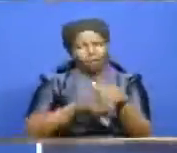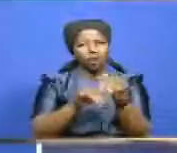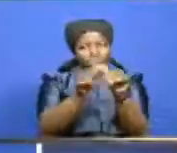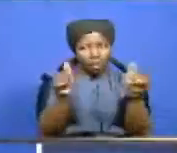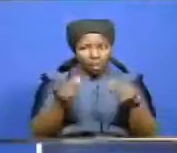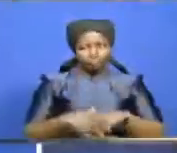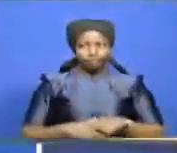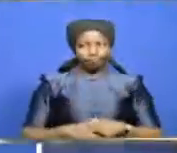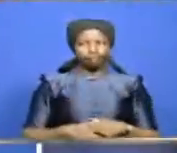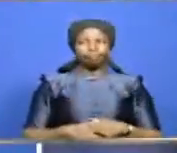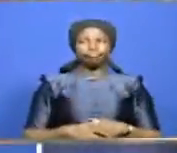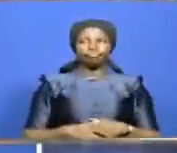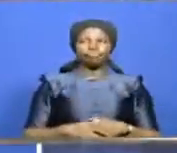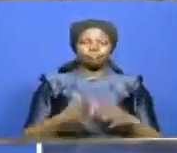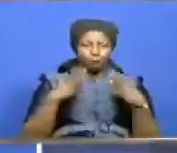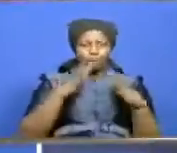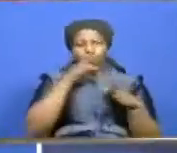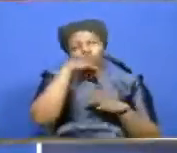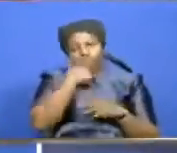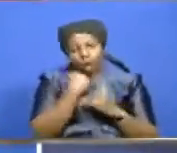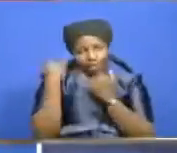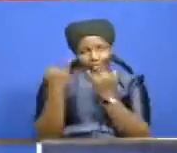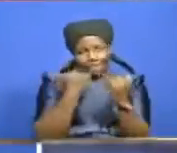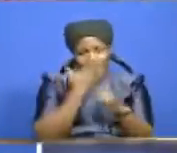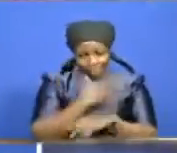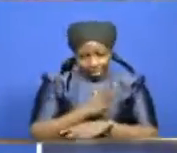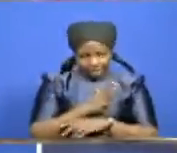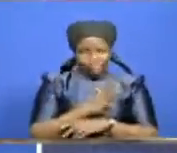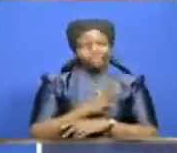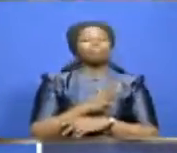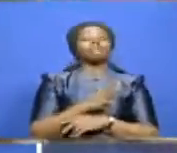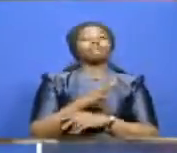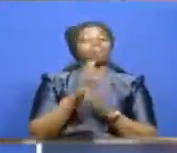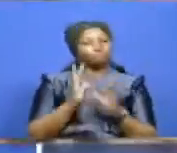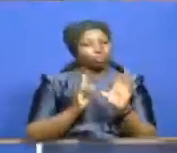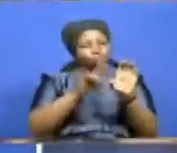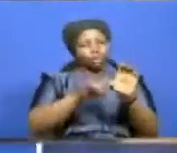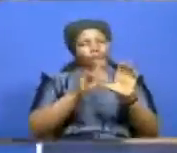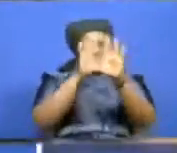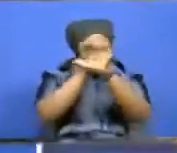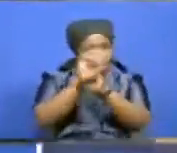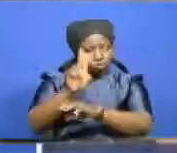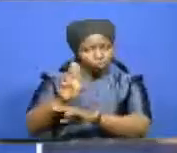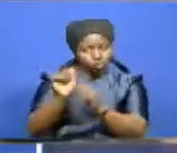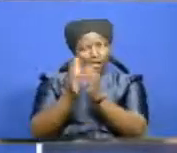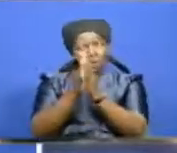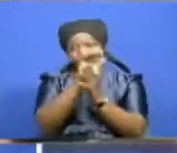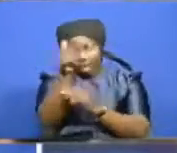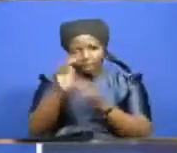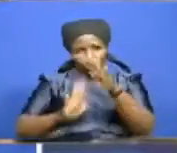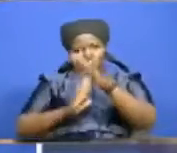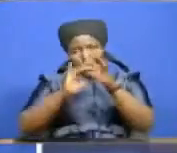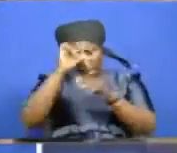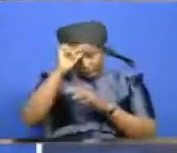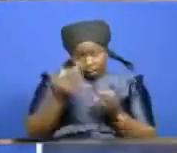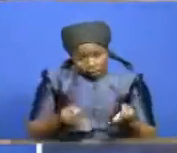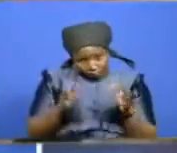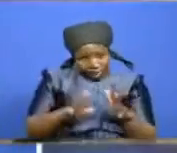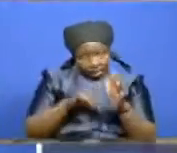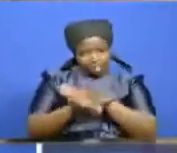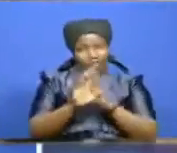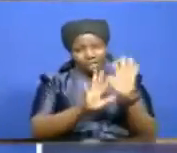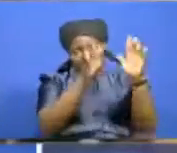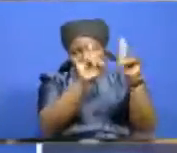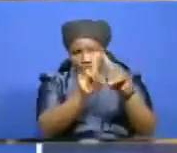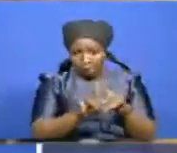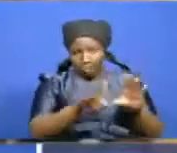Watu 3,000 walioalikwa walijumuika na Rais Uhuru Kenyatta na maafisa wengine wakuu wa serikalini kwa sherehe hizo. Viti navyo